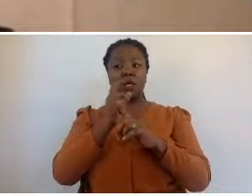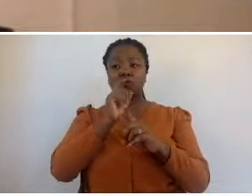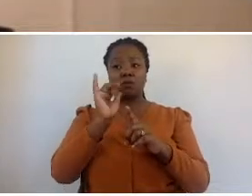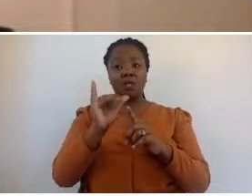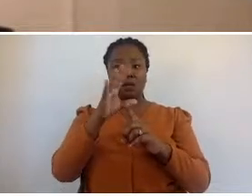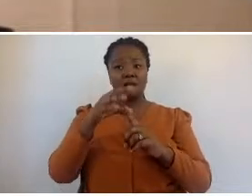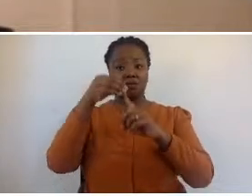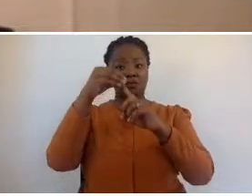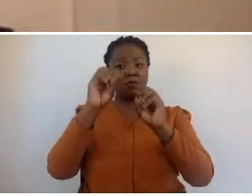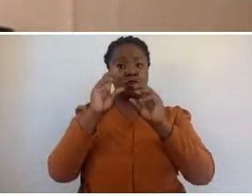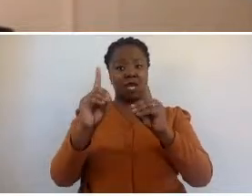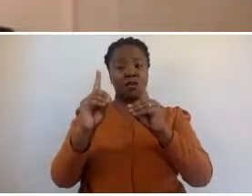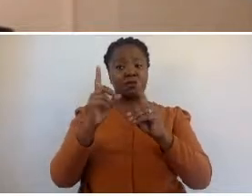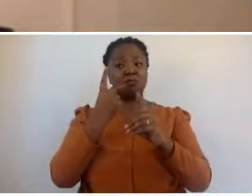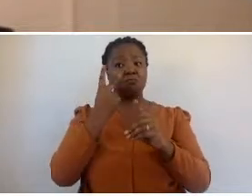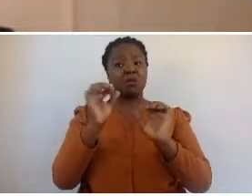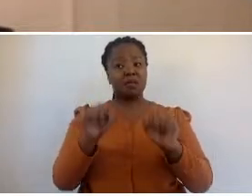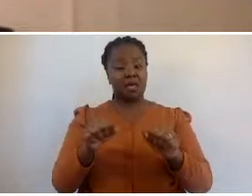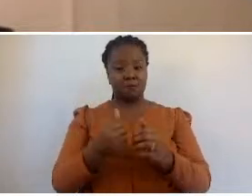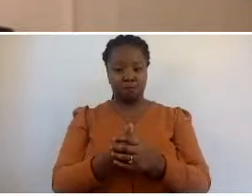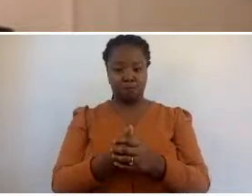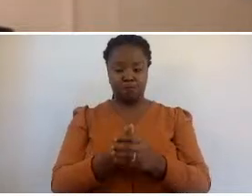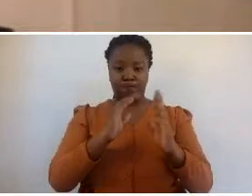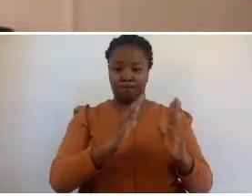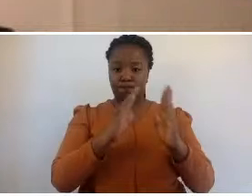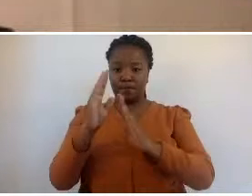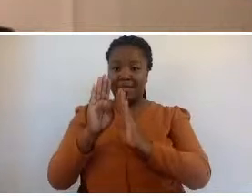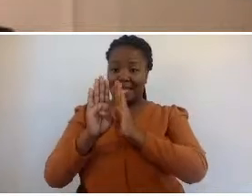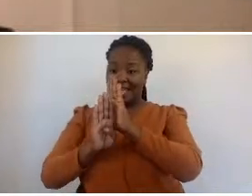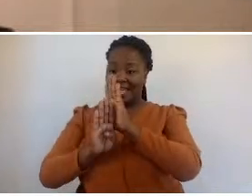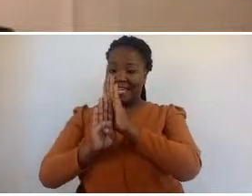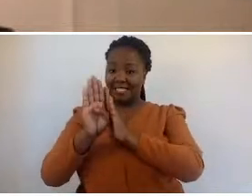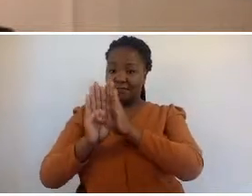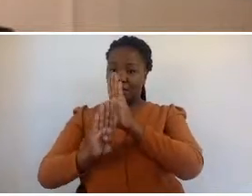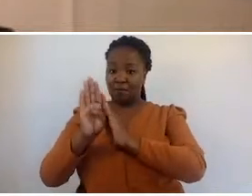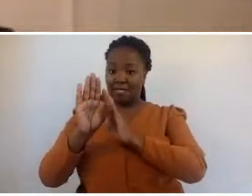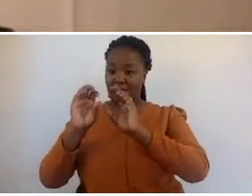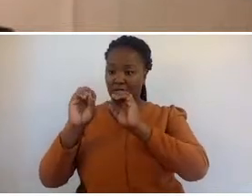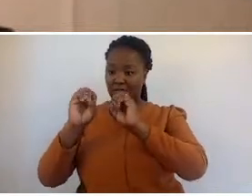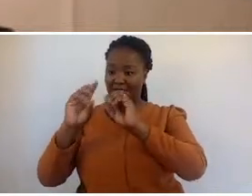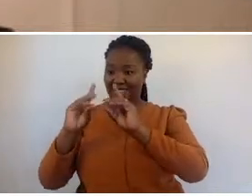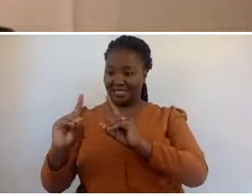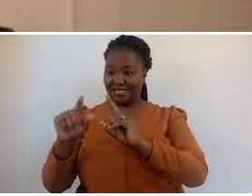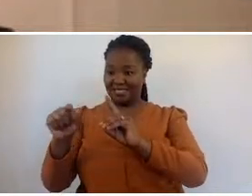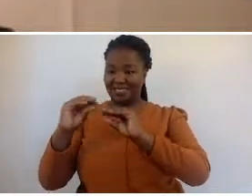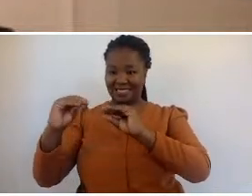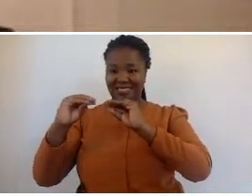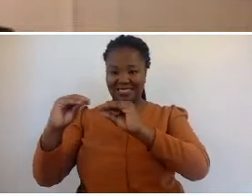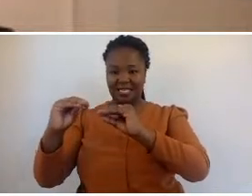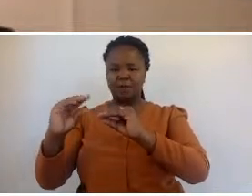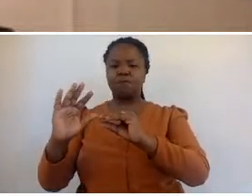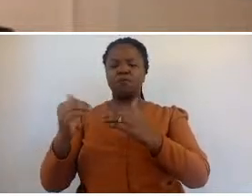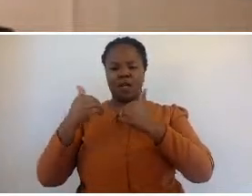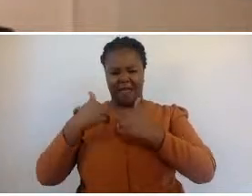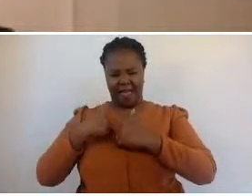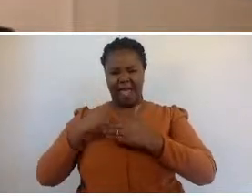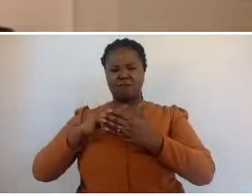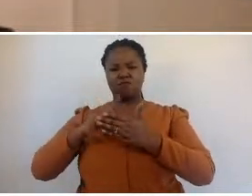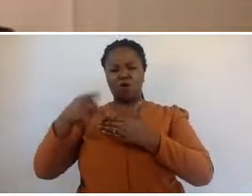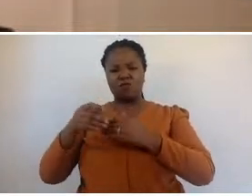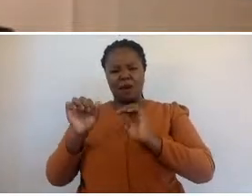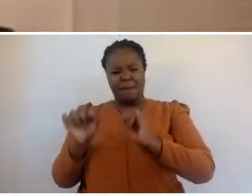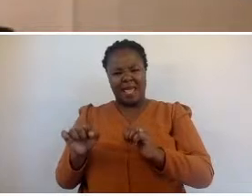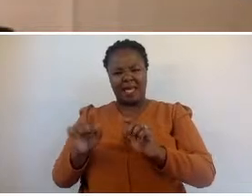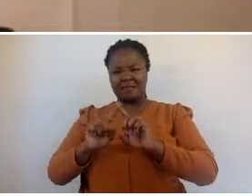inclusive devienne une réalité. Alors, qu'en est-il de la formation et du perfectionnement professionnel des enseignants? Là aussi, nous avons des